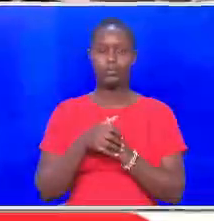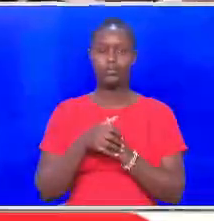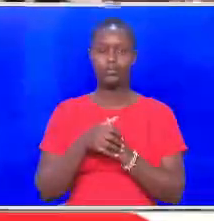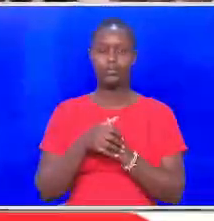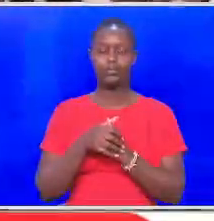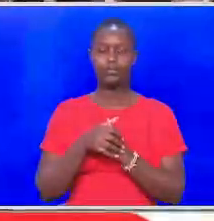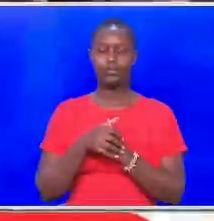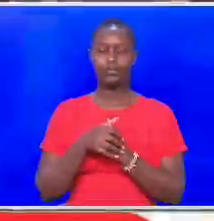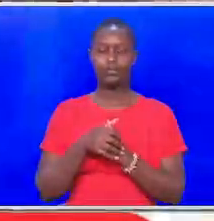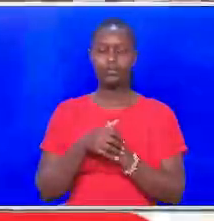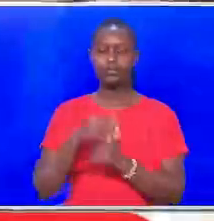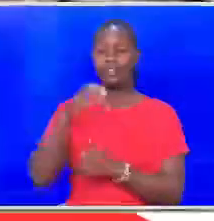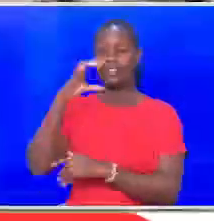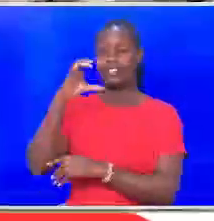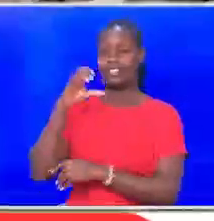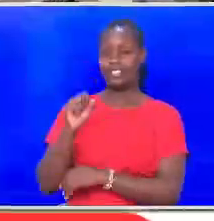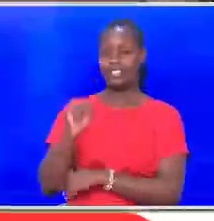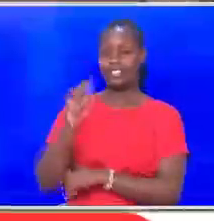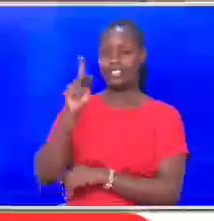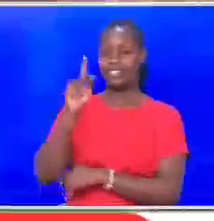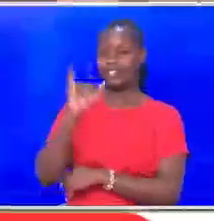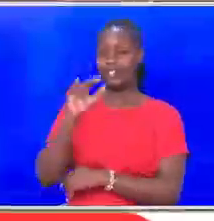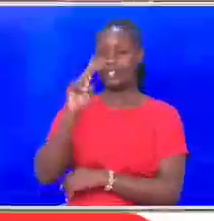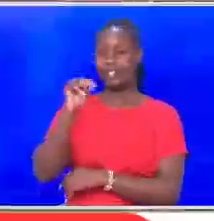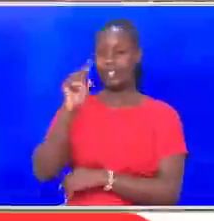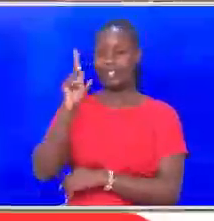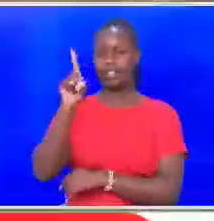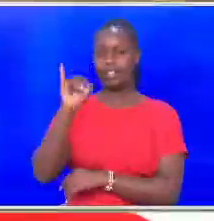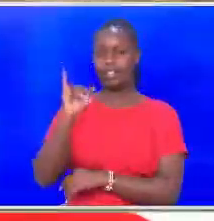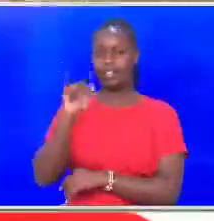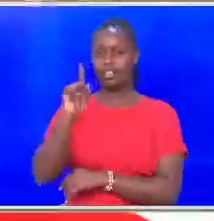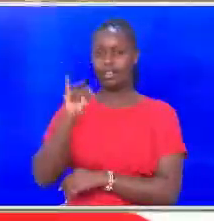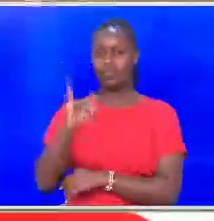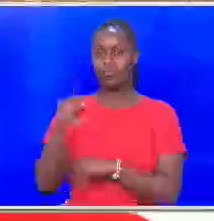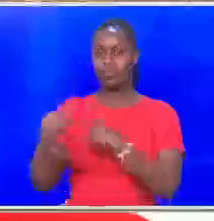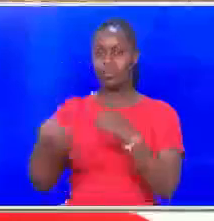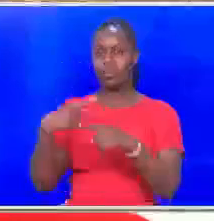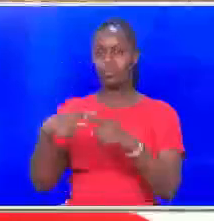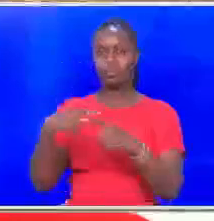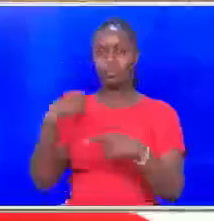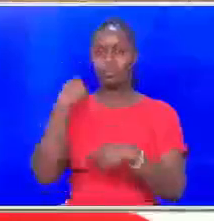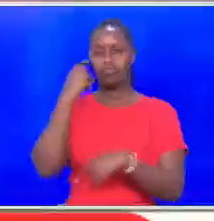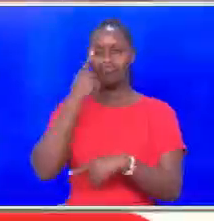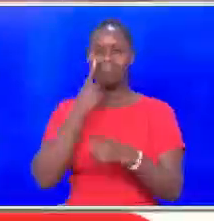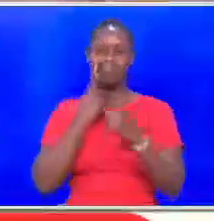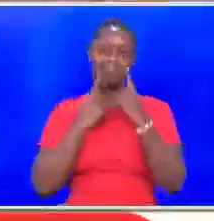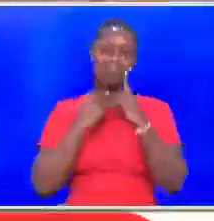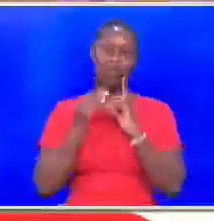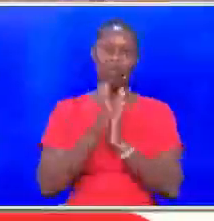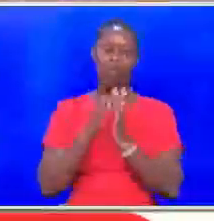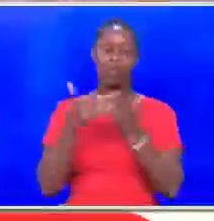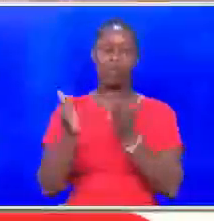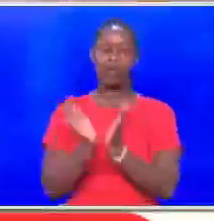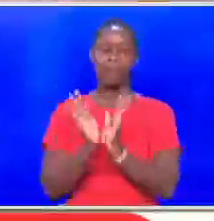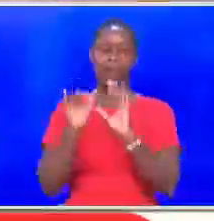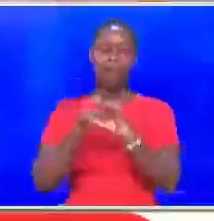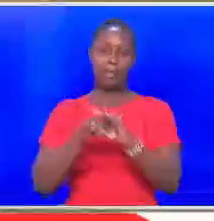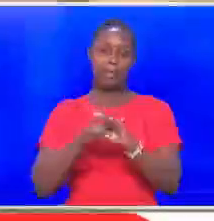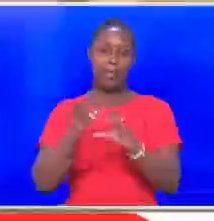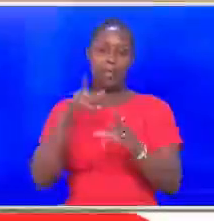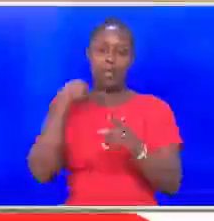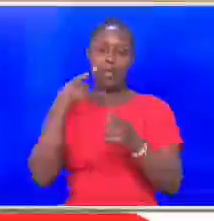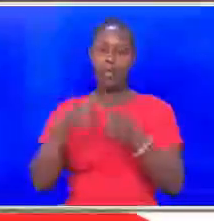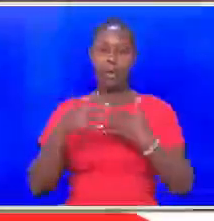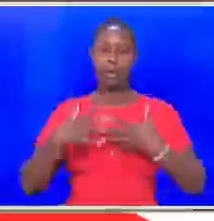Waziri wa usalama wa ndani Kithure Kindiki ameendelea kuomboleza na familia zilizoathiriwa na mafuriko yaliyopeleka kufariki dunia kwa zaidi ya